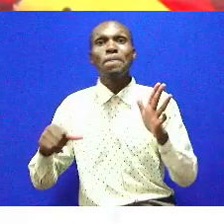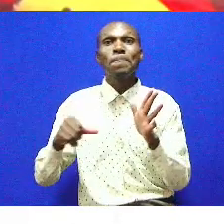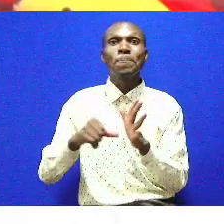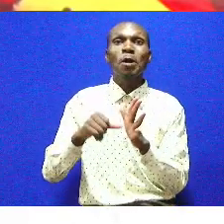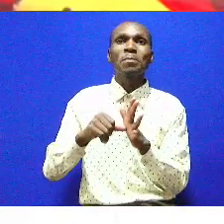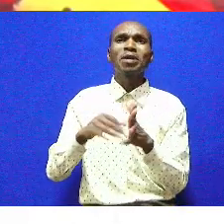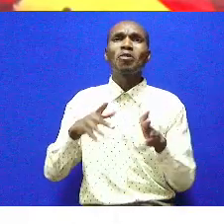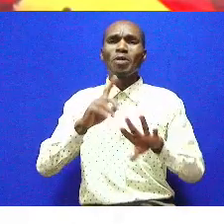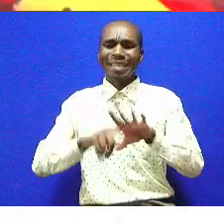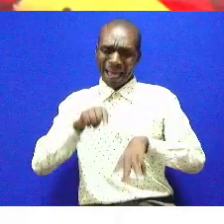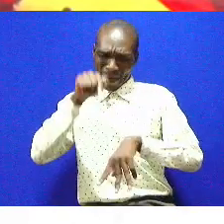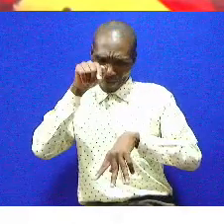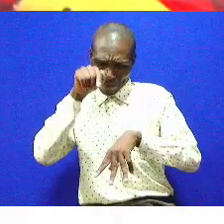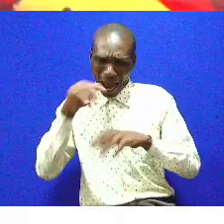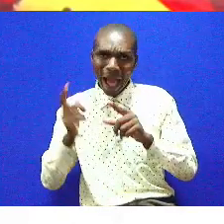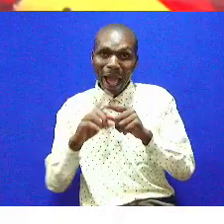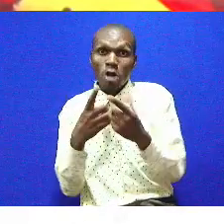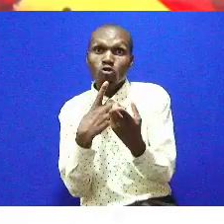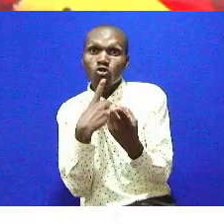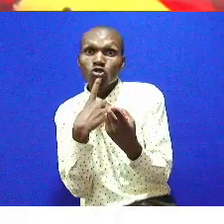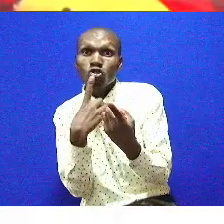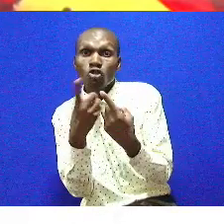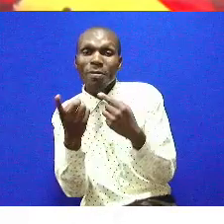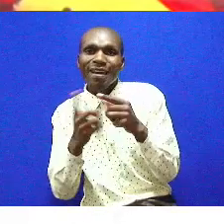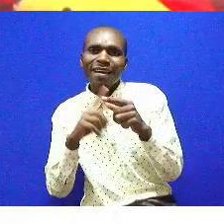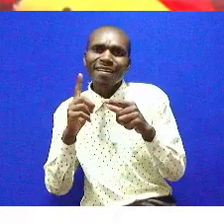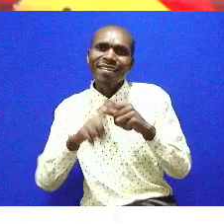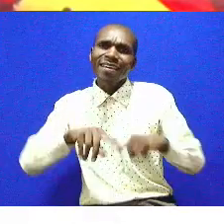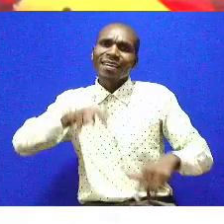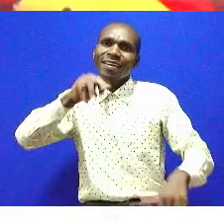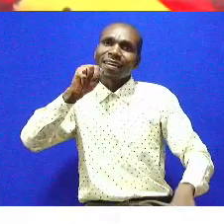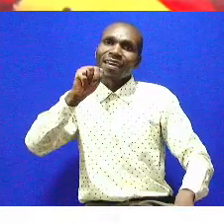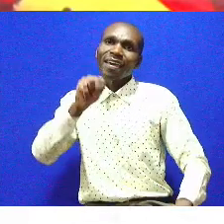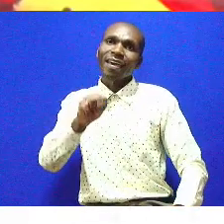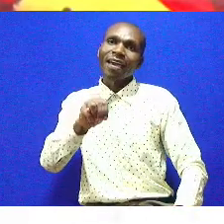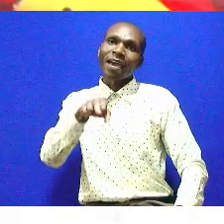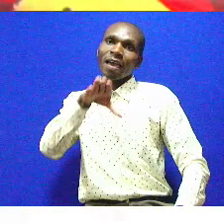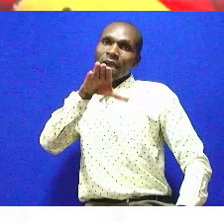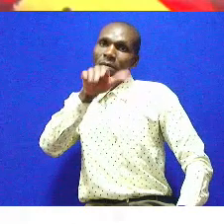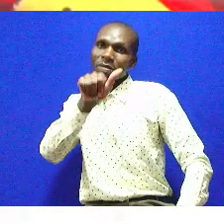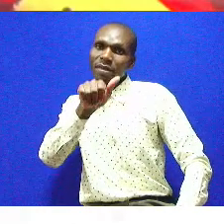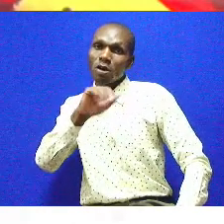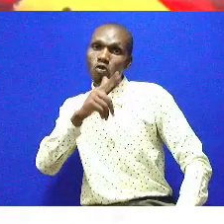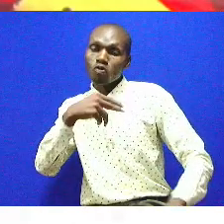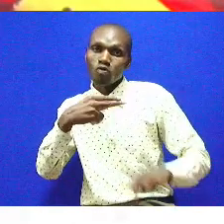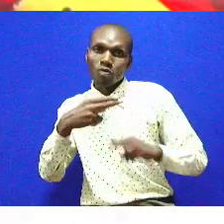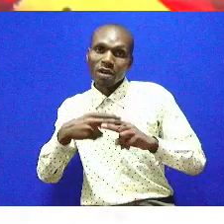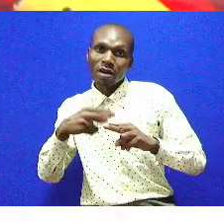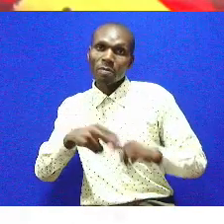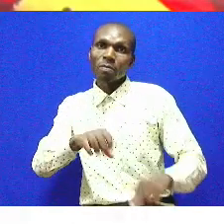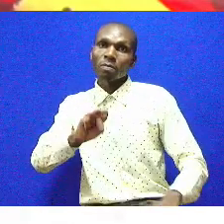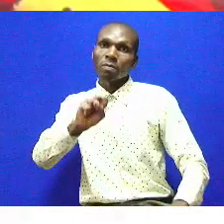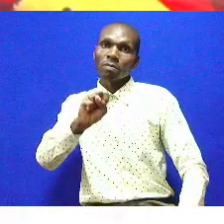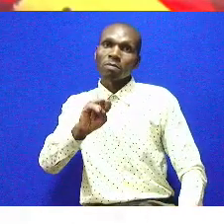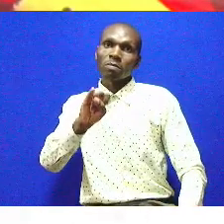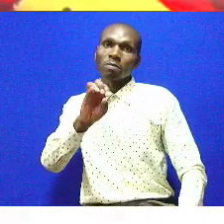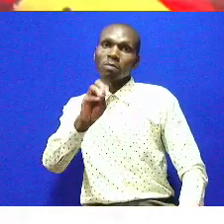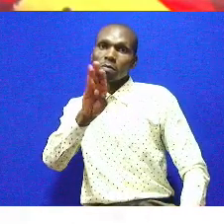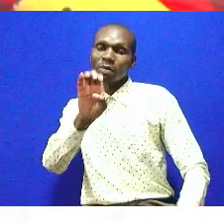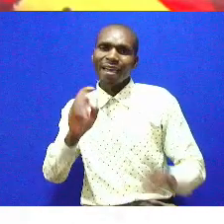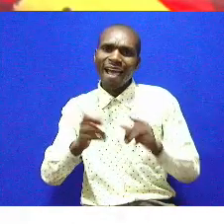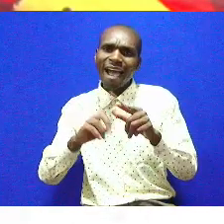asigika bono okwana omu MCA we wardi yaichuni Wycliffe Siocha nigabulira abamenye benseme yoko